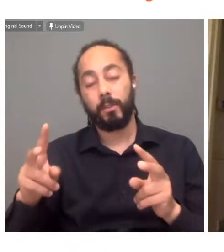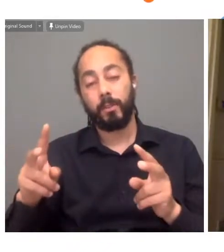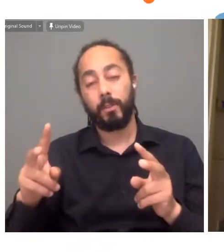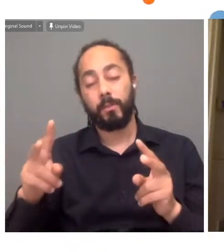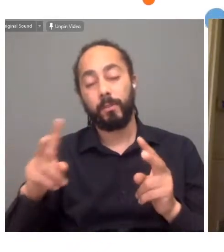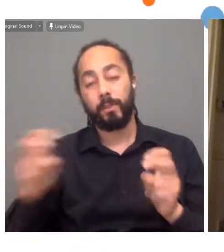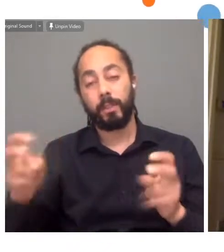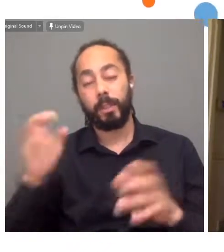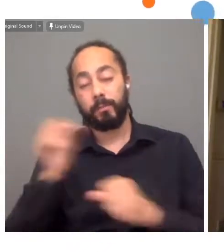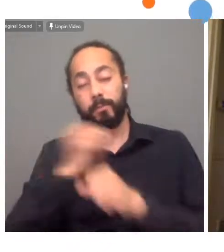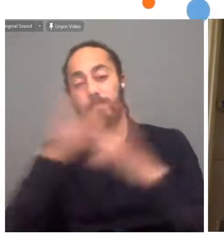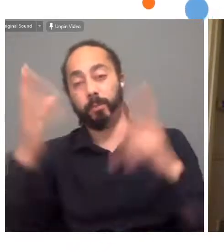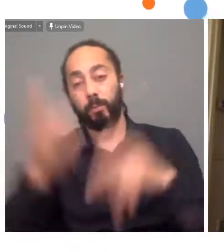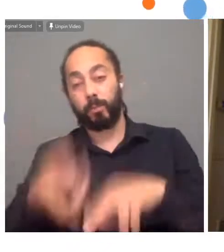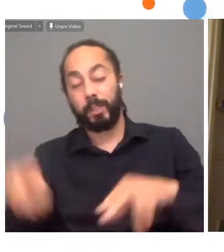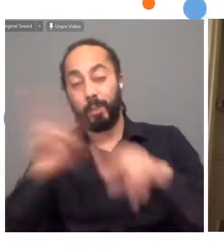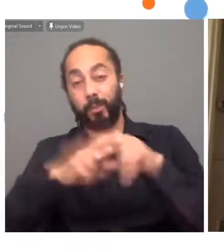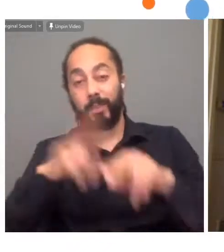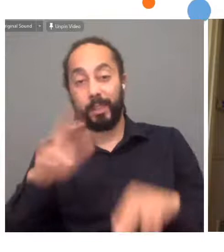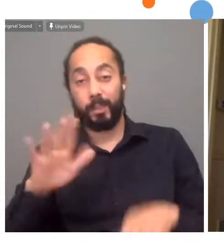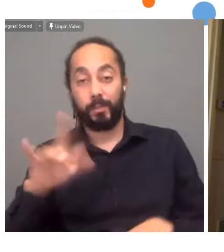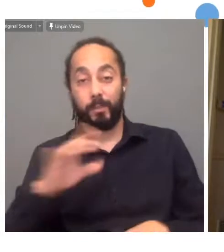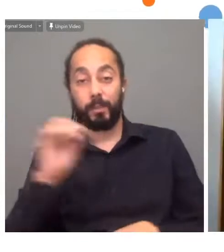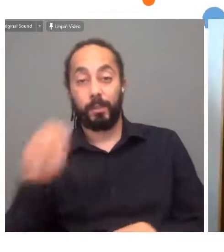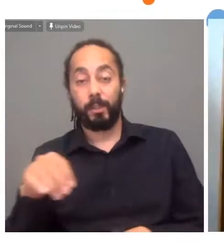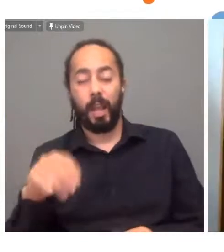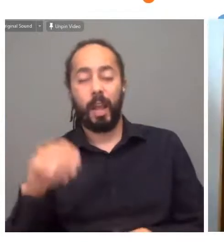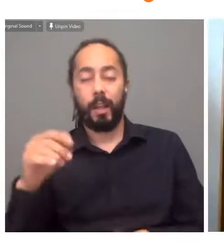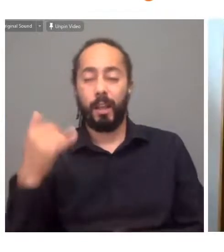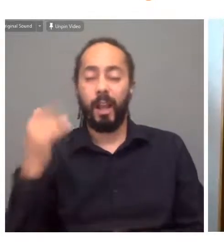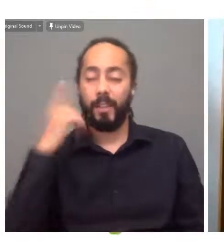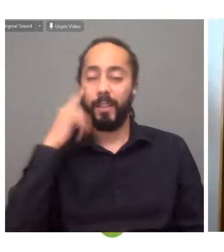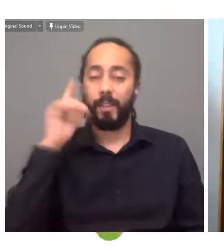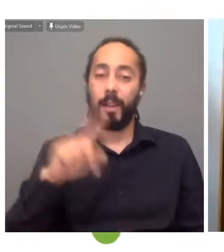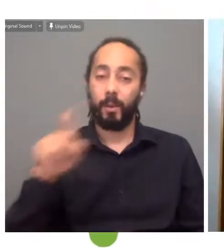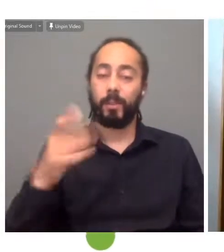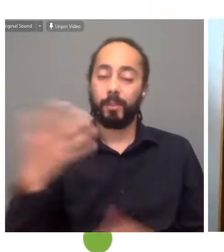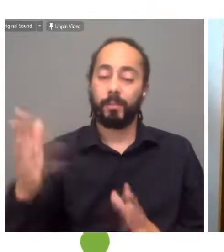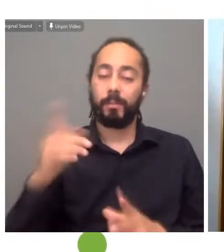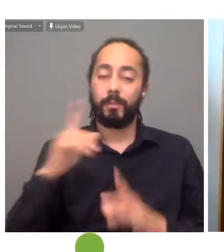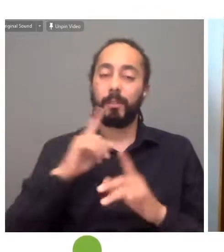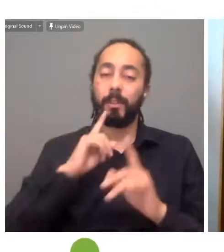peut-être une autre question. Allez-y.